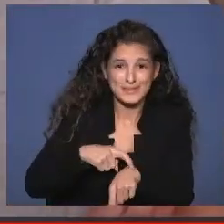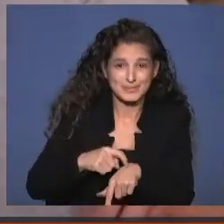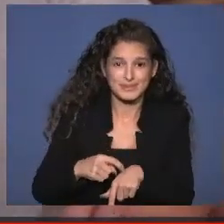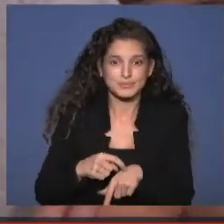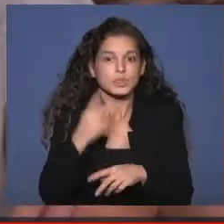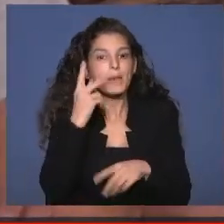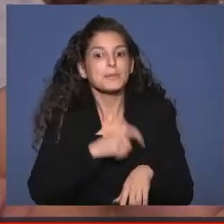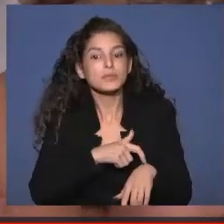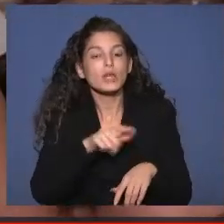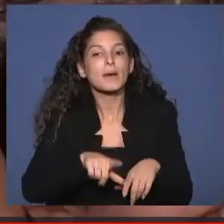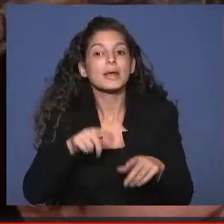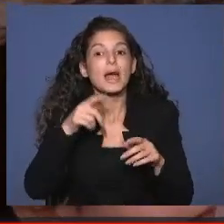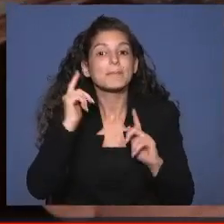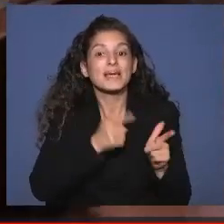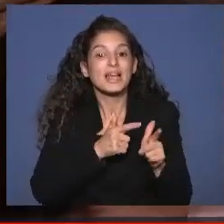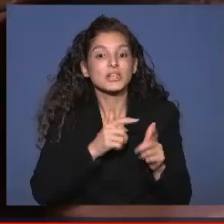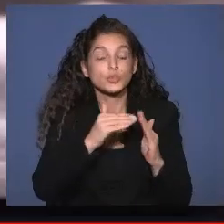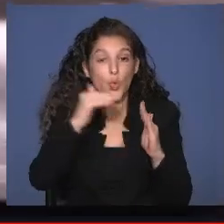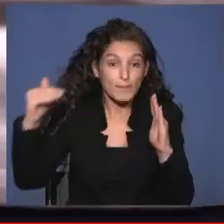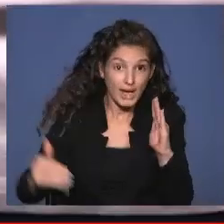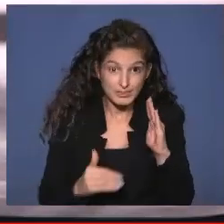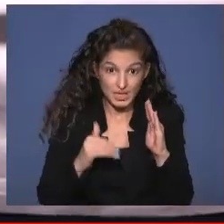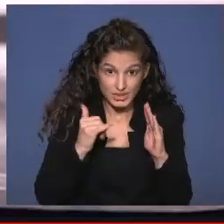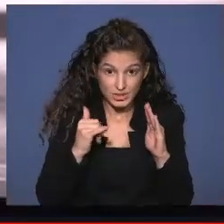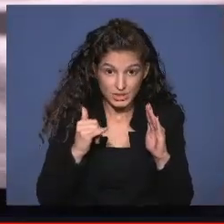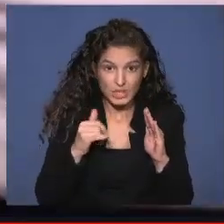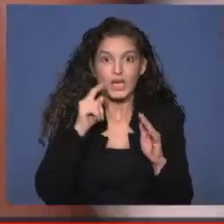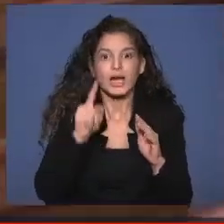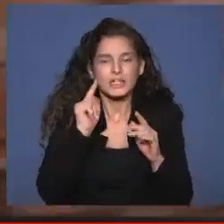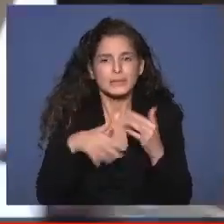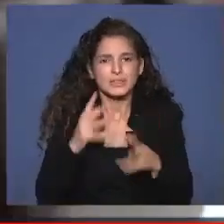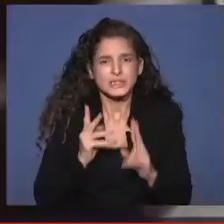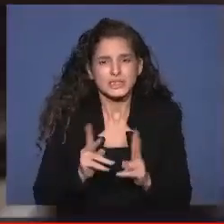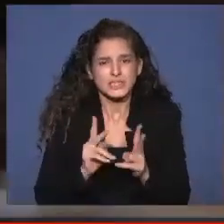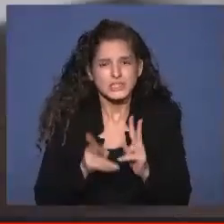כמה זמן לוקח לכם לרדת למקלט שהוא קומה אחת מתחת, נכון? כן. אני מתחילה.